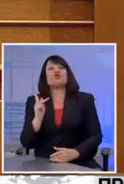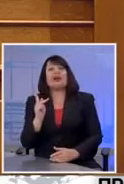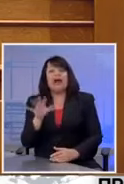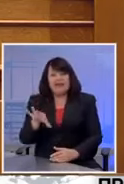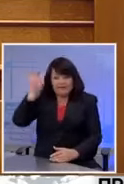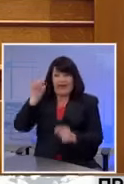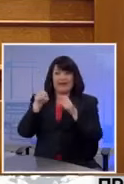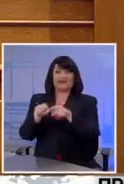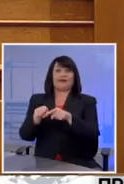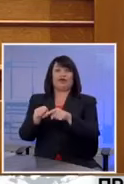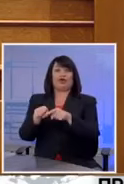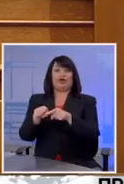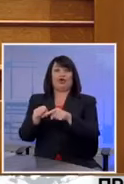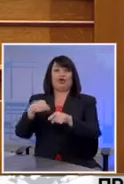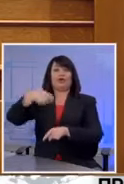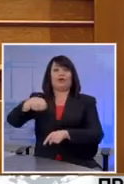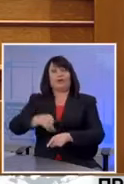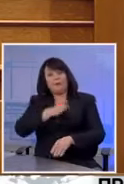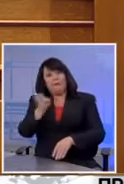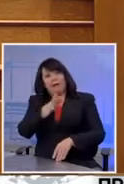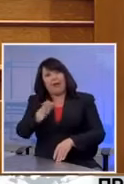Παπά, για νομικό σας παραστάτη.